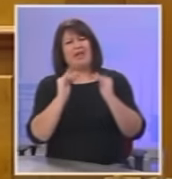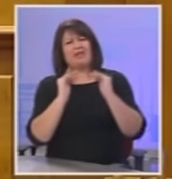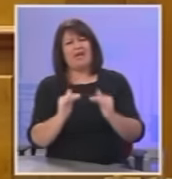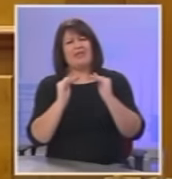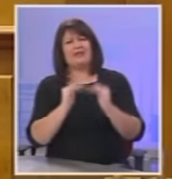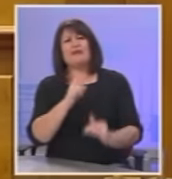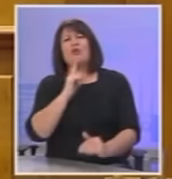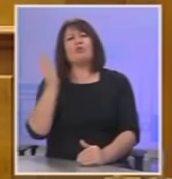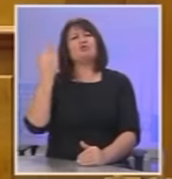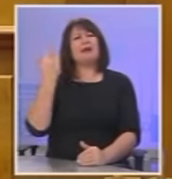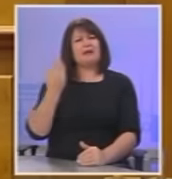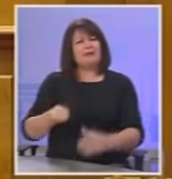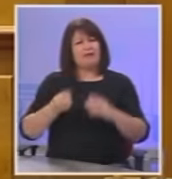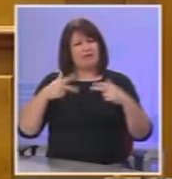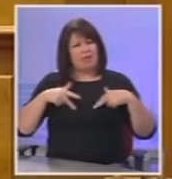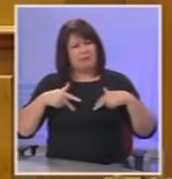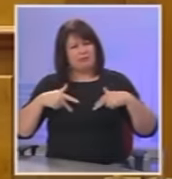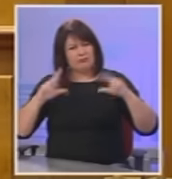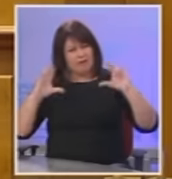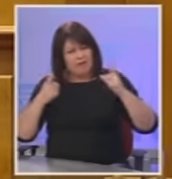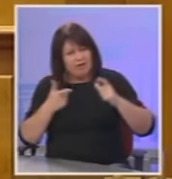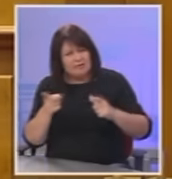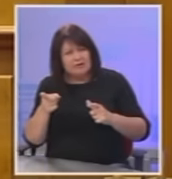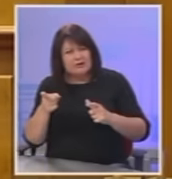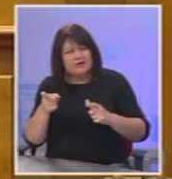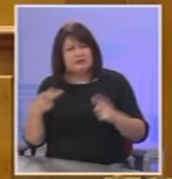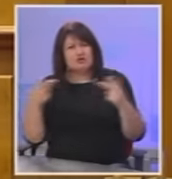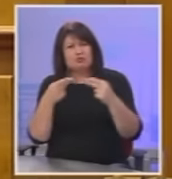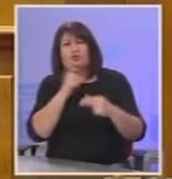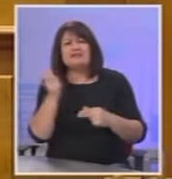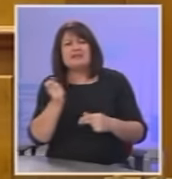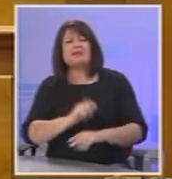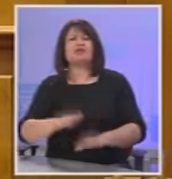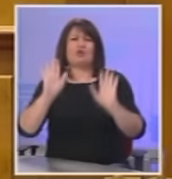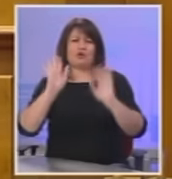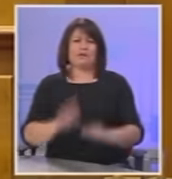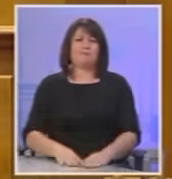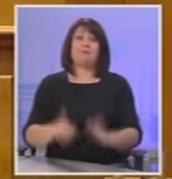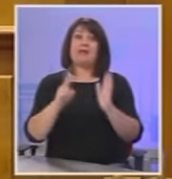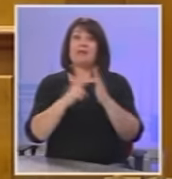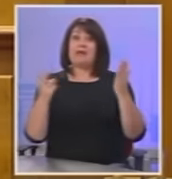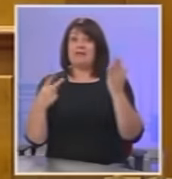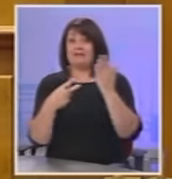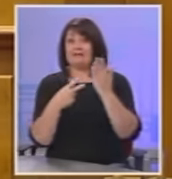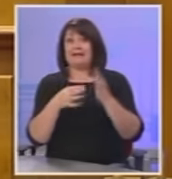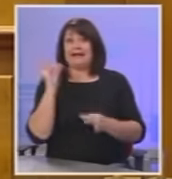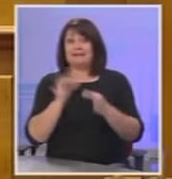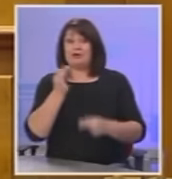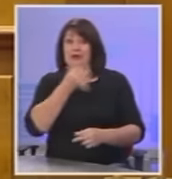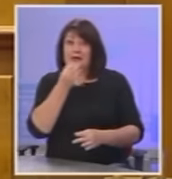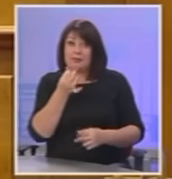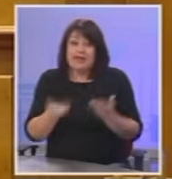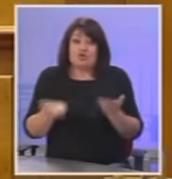εφήρμοζε η προηγούμενη κυβέρνηση. Διαβεβαίωνε στις 17-9 ότι έχει έτοιμο το σχέδιο αντισταθμιστικών